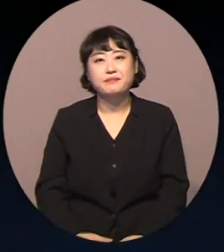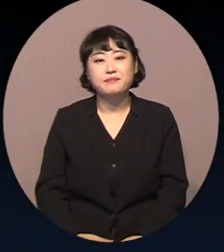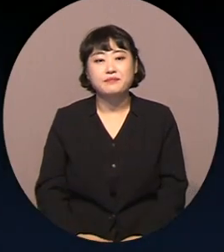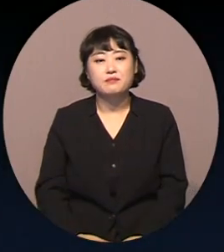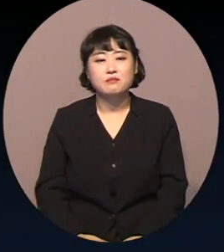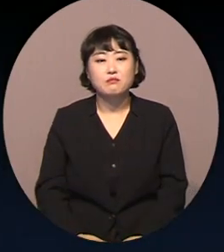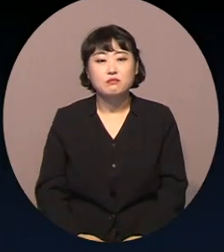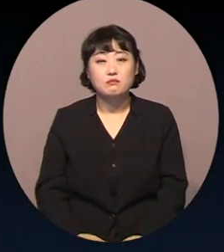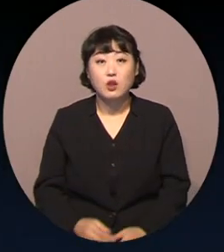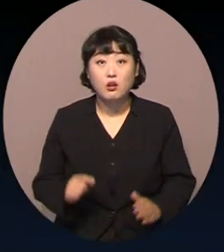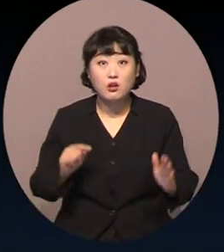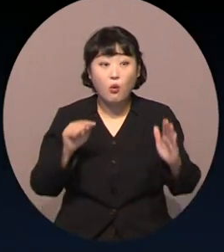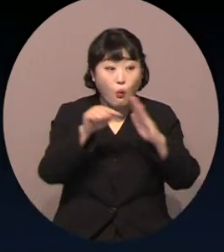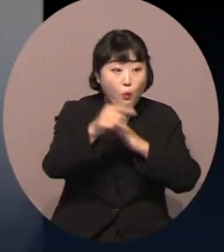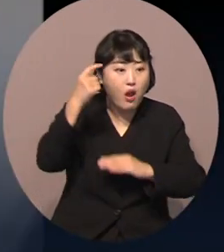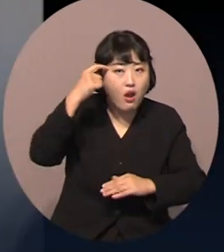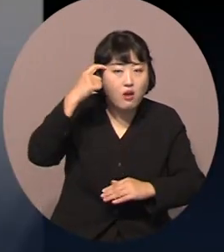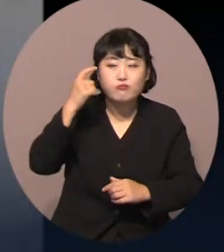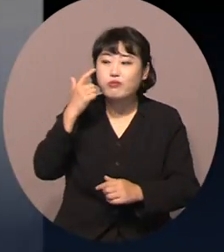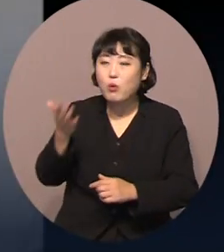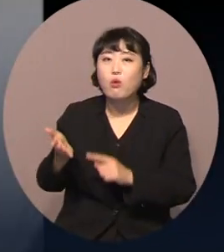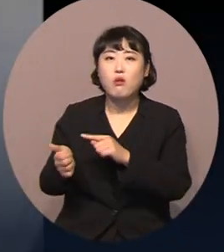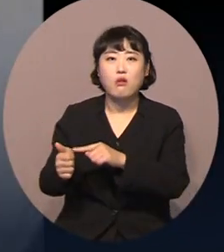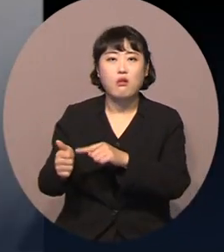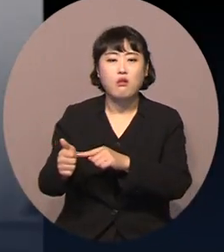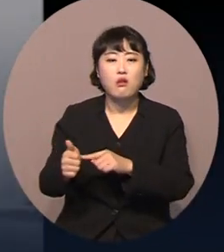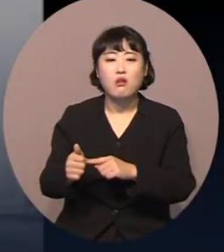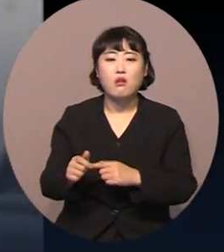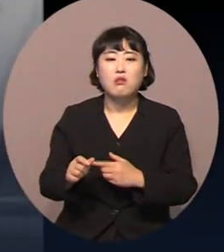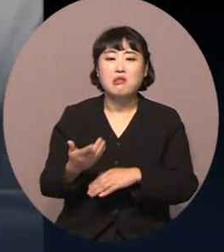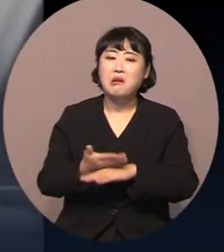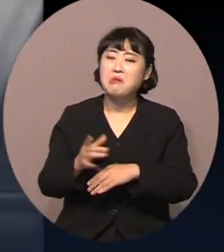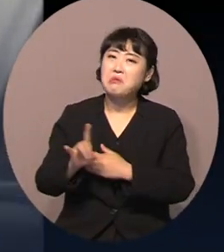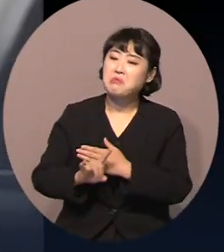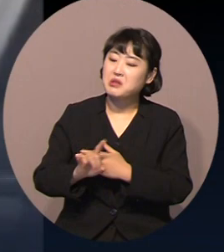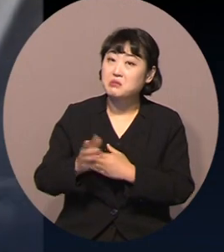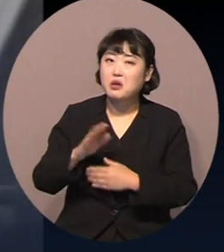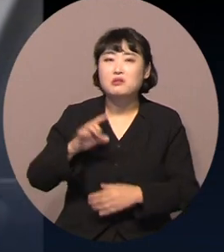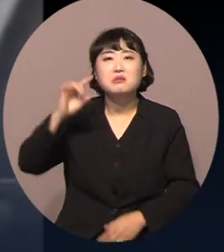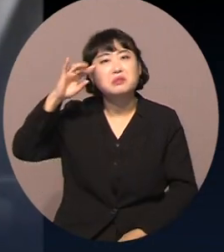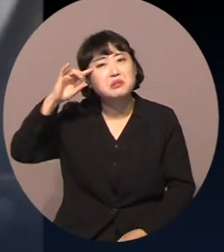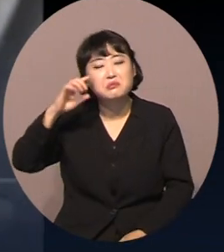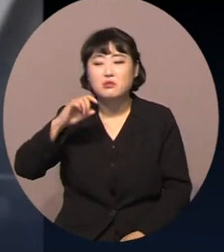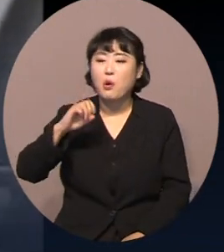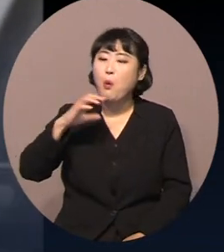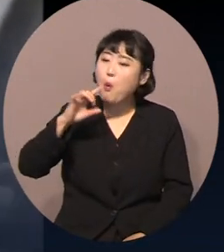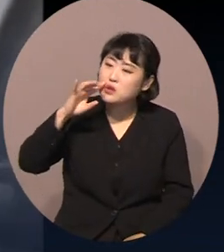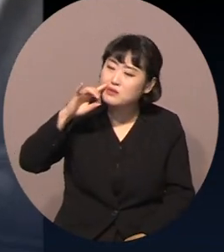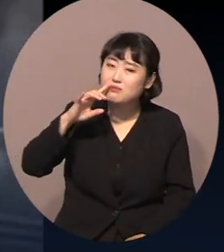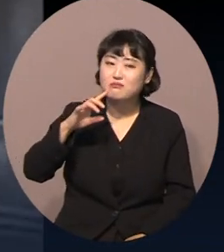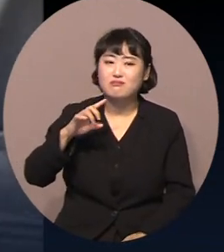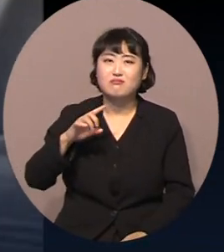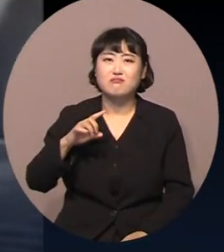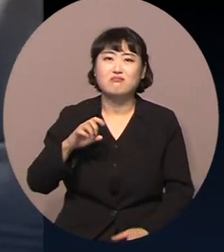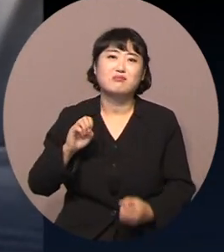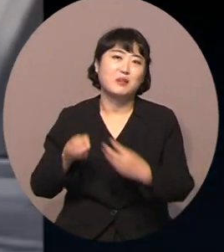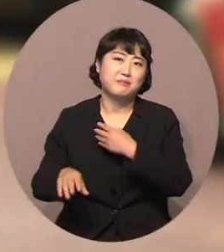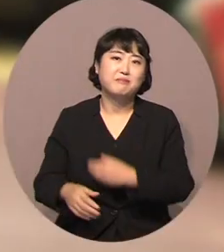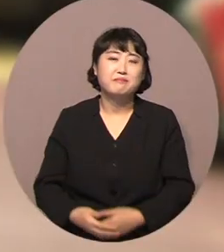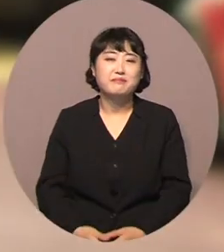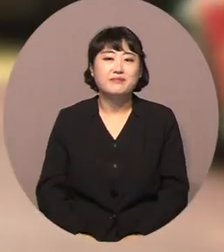이유에 대해서는 그 다른 부분에 대해서 변명을 하는 거 같지만 심심해 호기심에서 이런 식으로 대답을